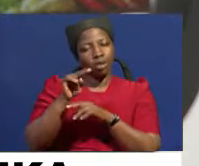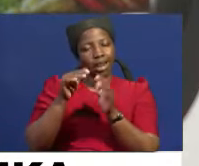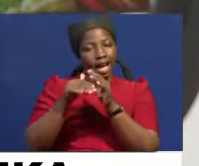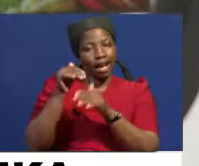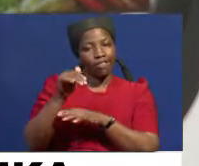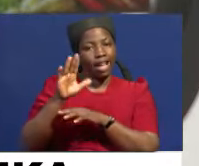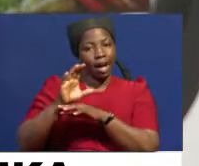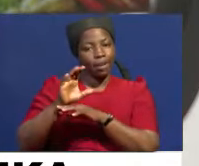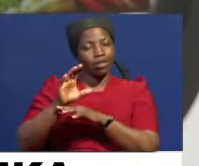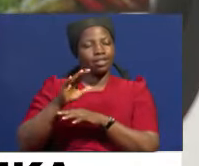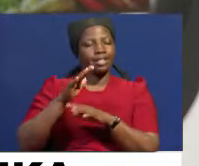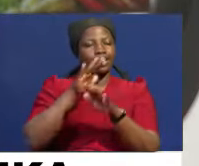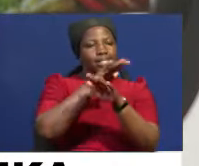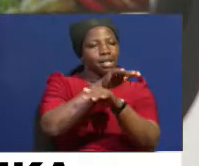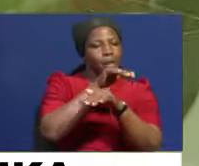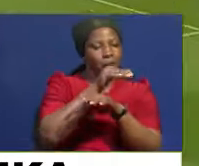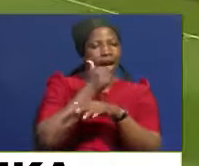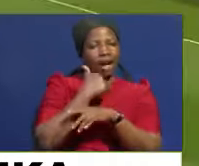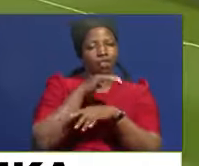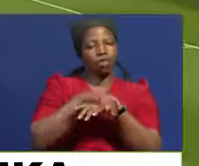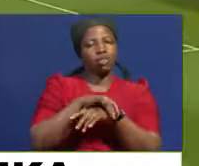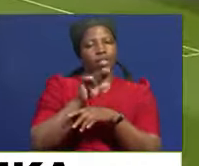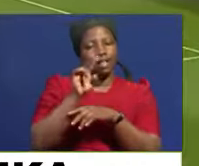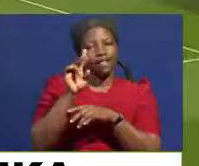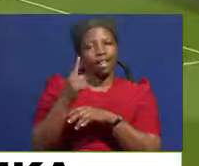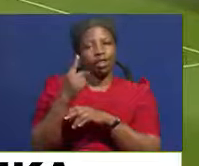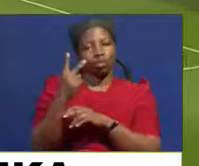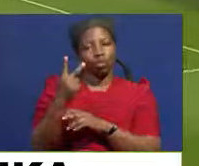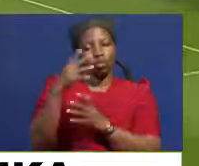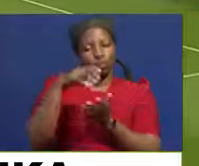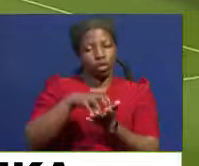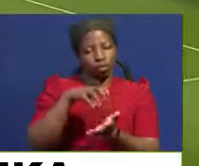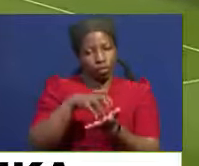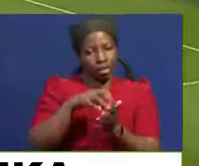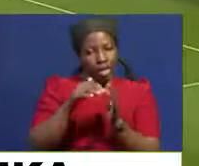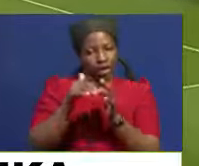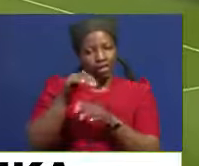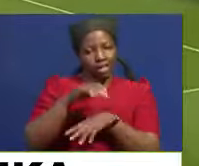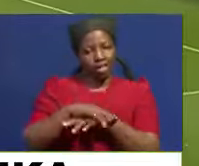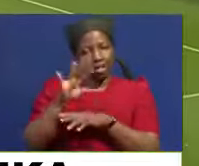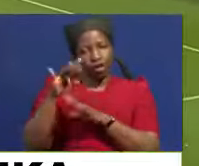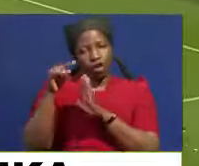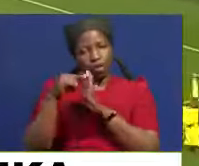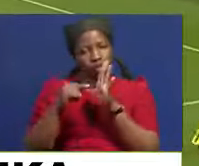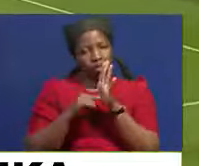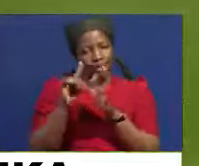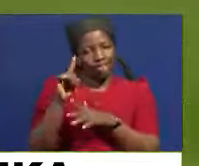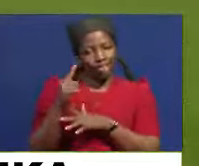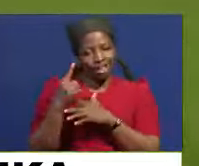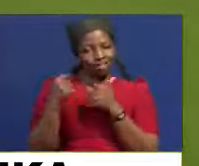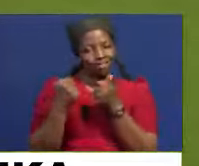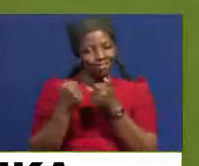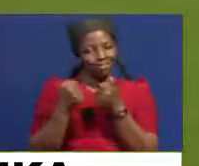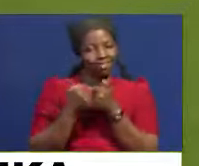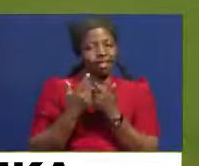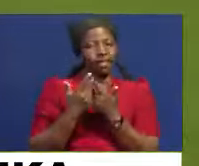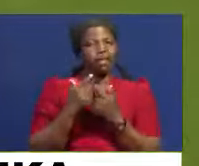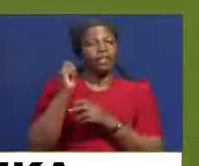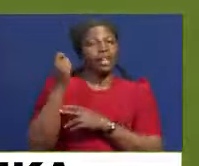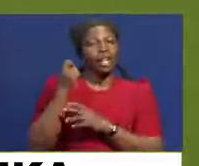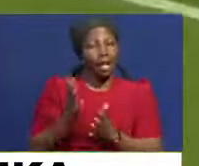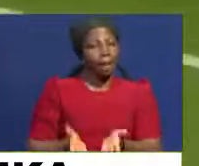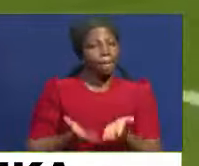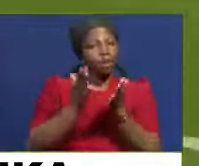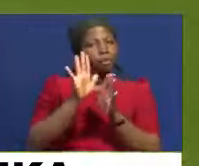kunyakua nafasi mbili za kufuzu kundini J baada ya kujipatia alama 4 katika mechi zao mbili za mwanzo dhidi ya Zimbabwe na Namibia. Kenya